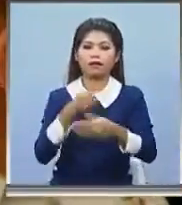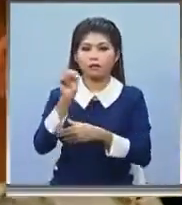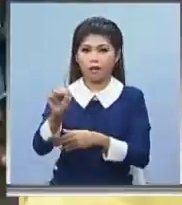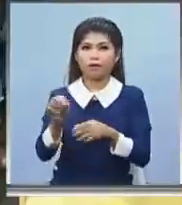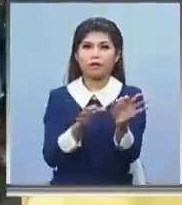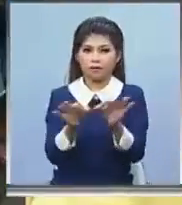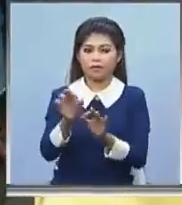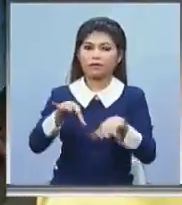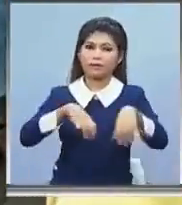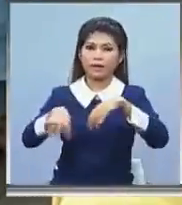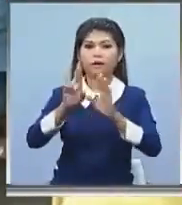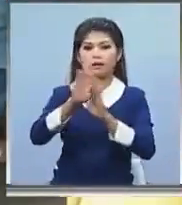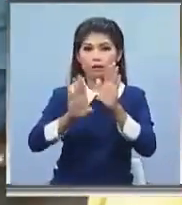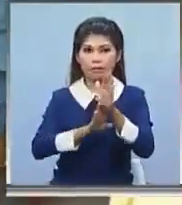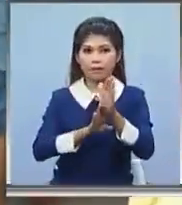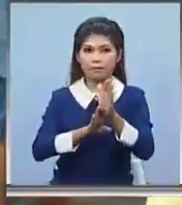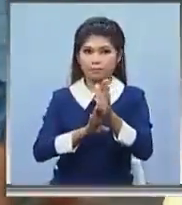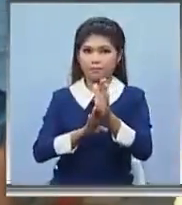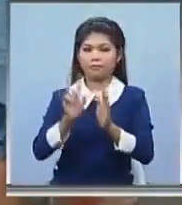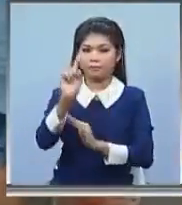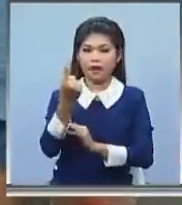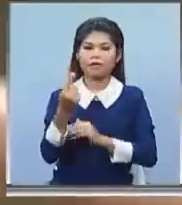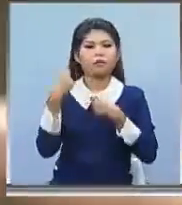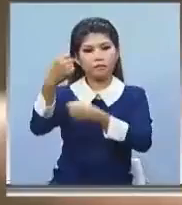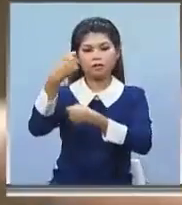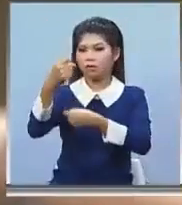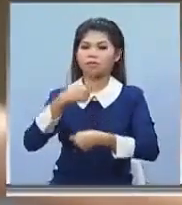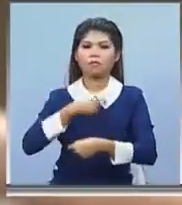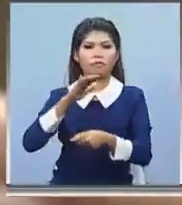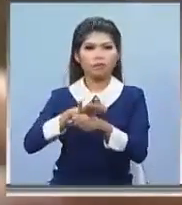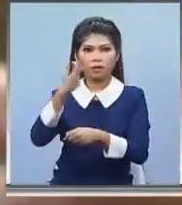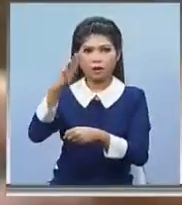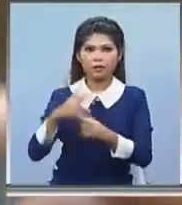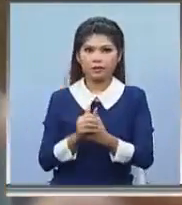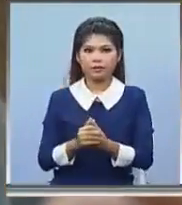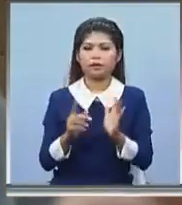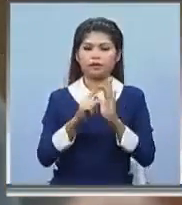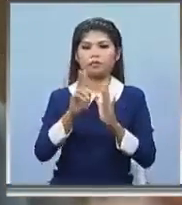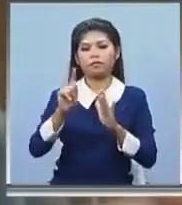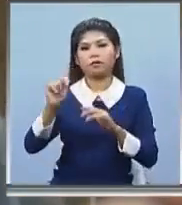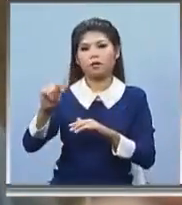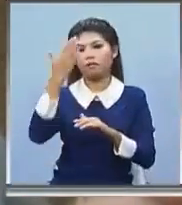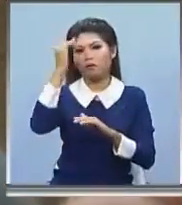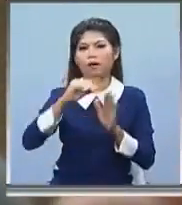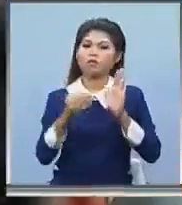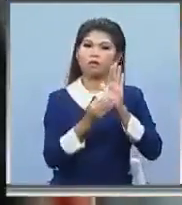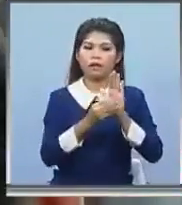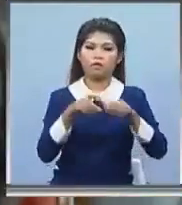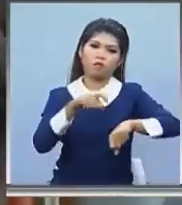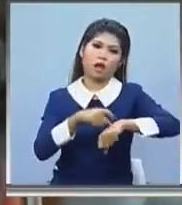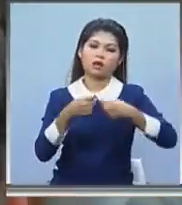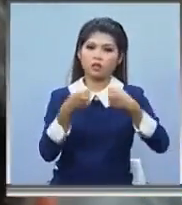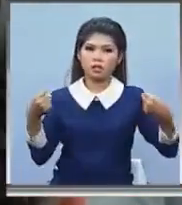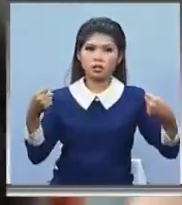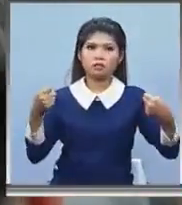บียบพื้นที่ตลาดคลองถมและออกมาชุมนุมแสดงความไม่พอใจที่หน้าสำนักงานเขตหลังกทม.ไม่ยอมขยายเวลาตลาดคลองถมกลางคื